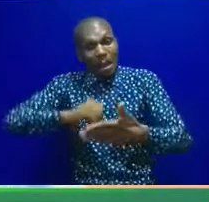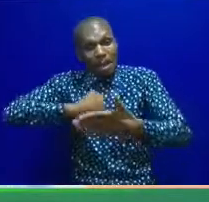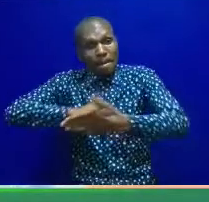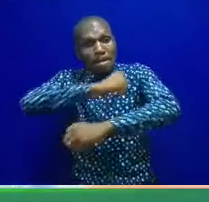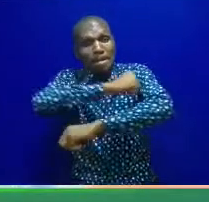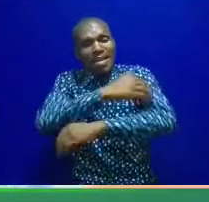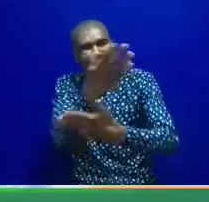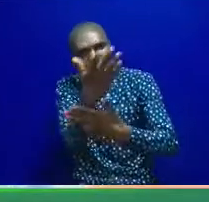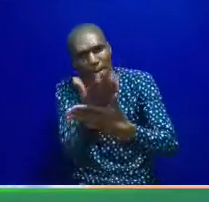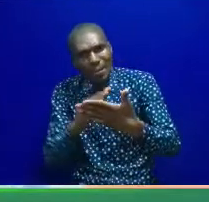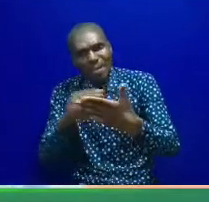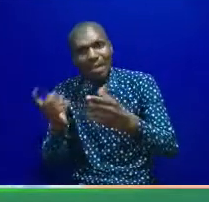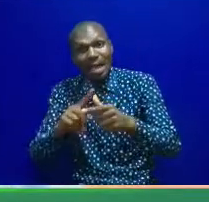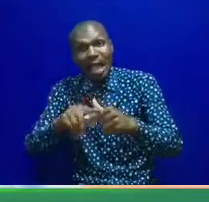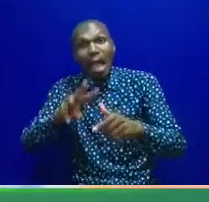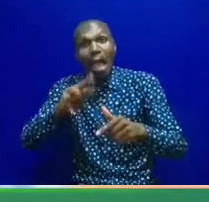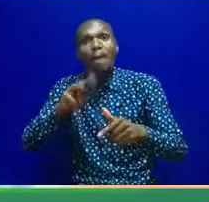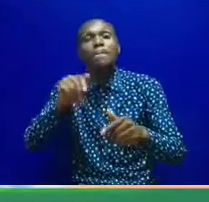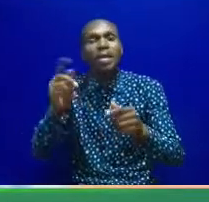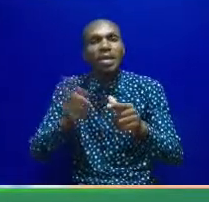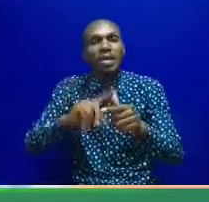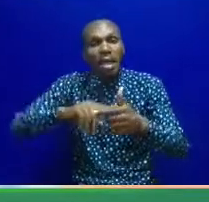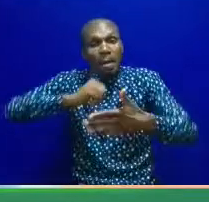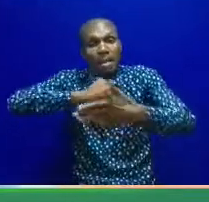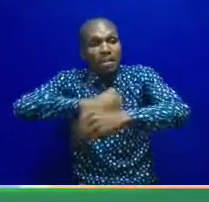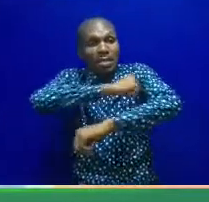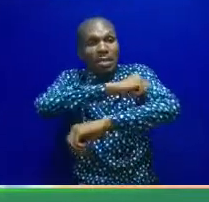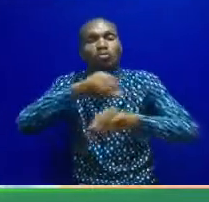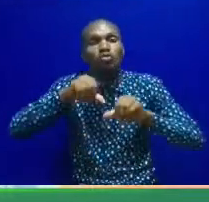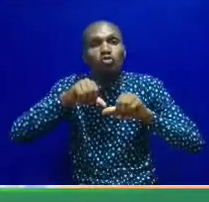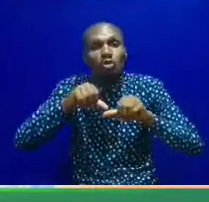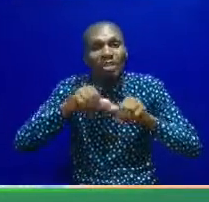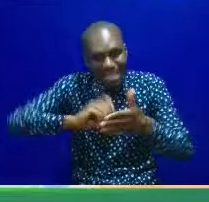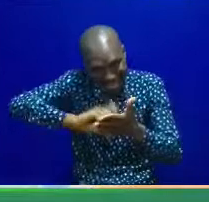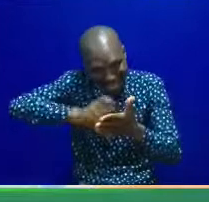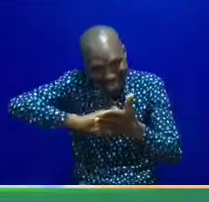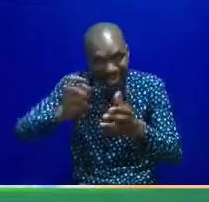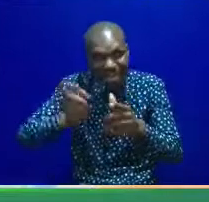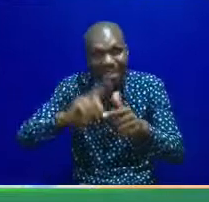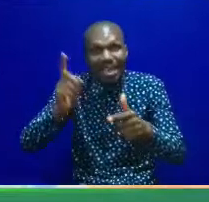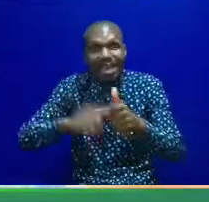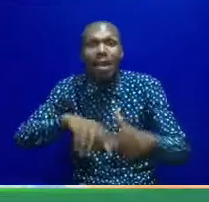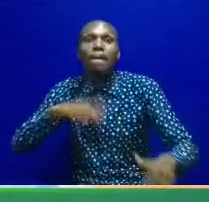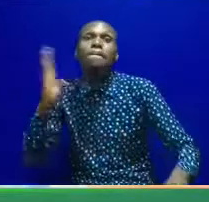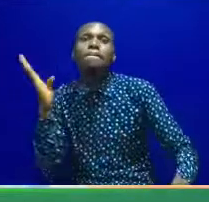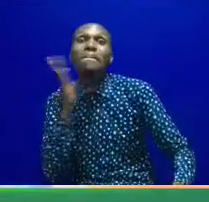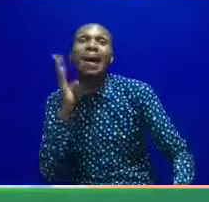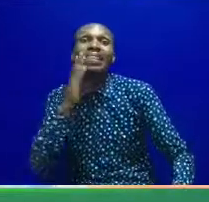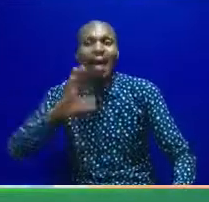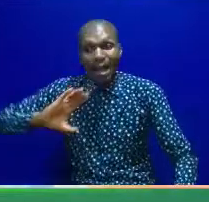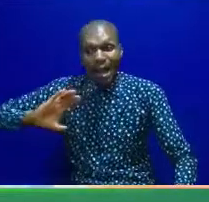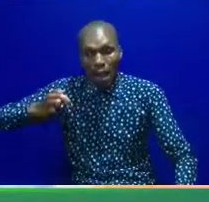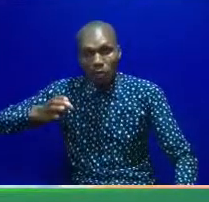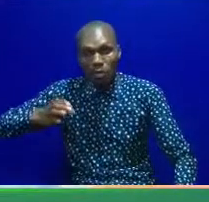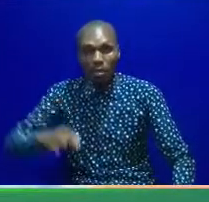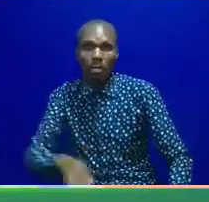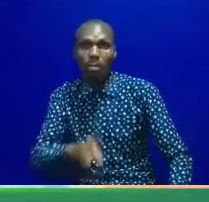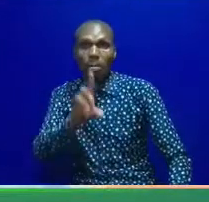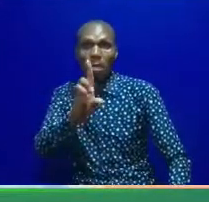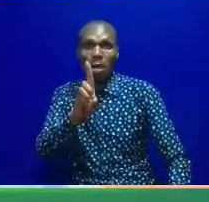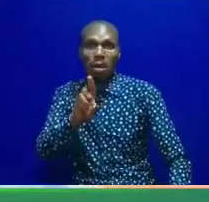kwanya chire sikoni cyo mujumbe ne pasari gendete bono iga go chiri Fomu ne yo women lab mungina Doris